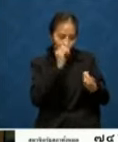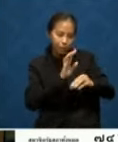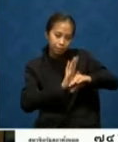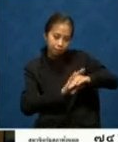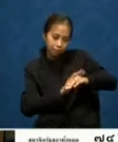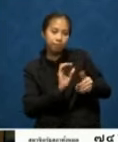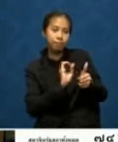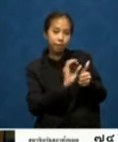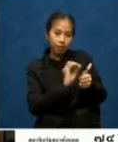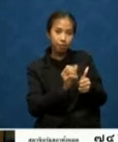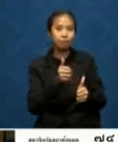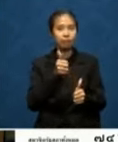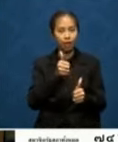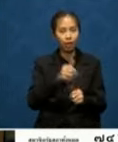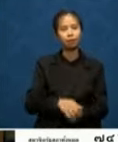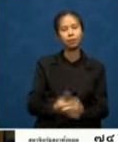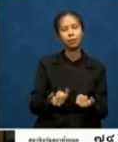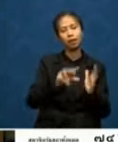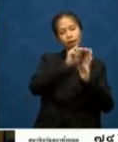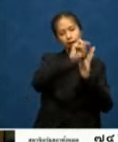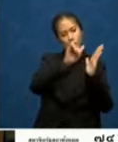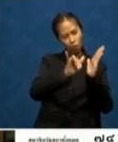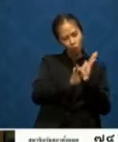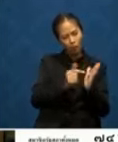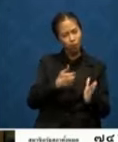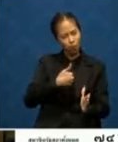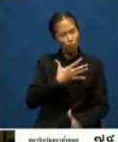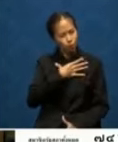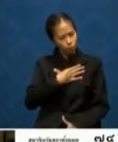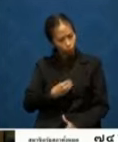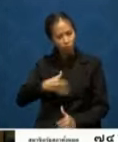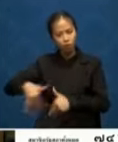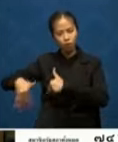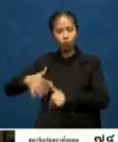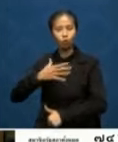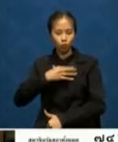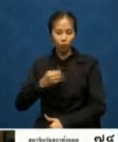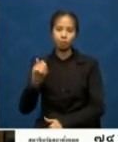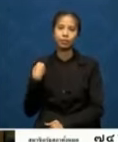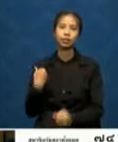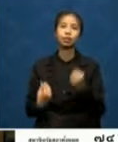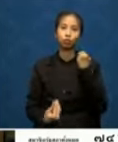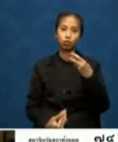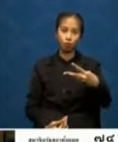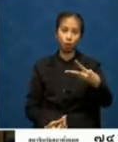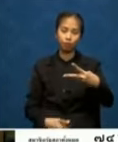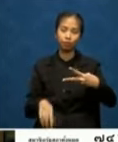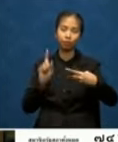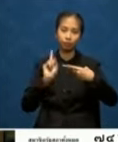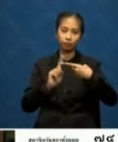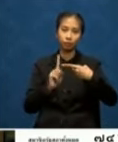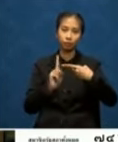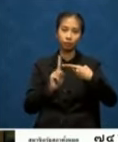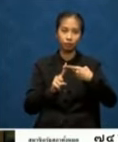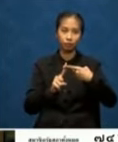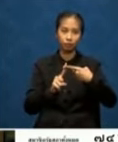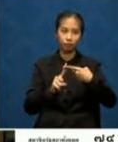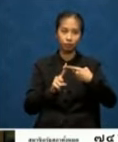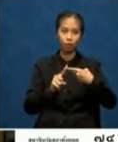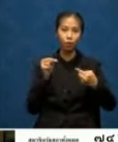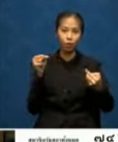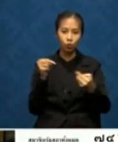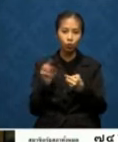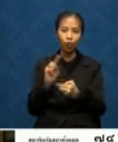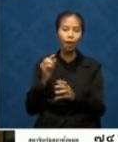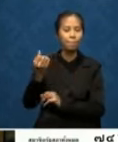นโยบายที่โดนใจประชาชนและผมนะครับท่านประธานครับมีอยู่ 2เรื่องครับ 1นโยบายเรื่องพลังงานสะอาด